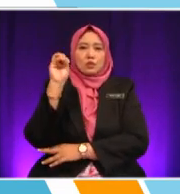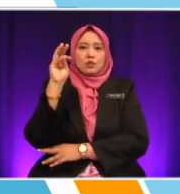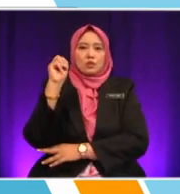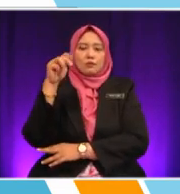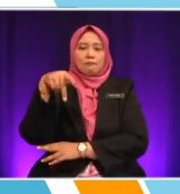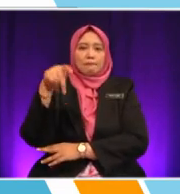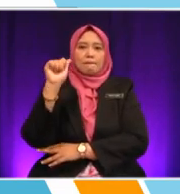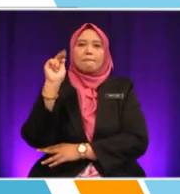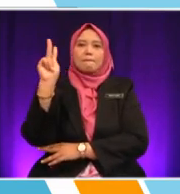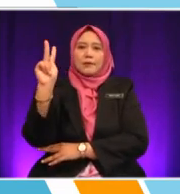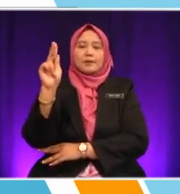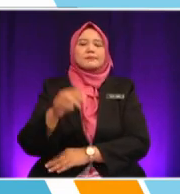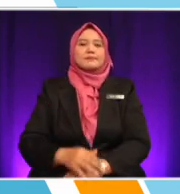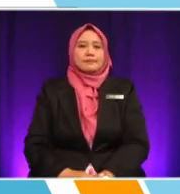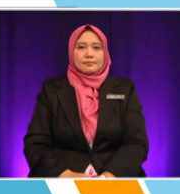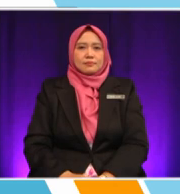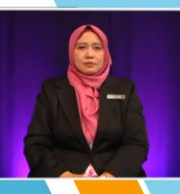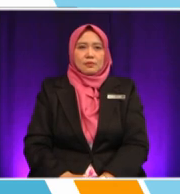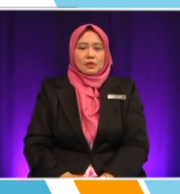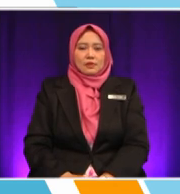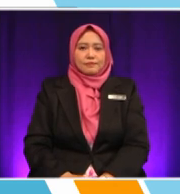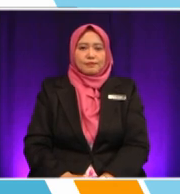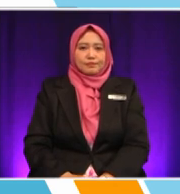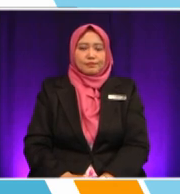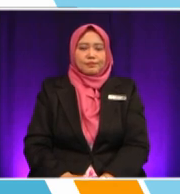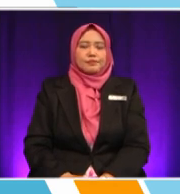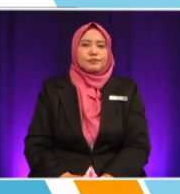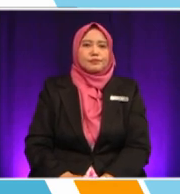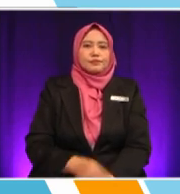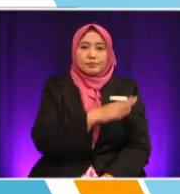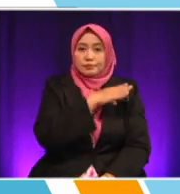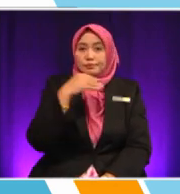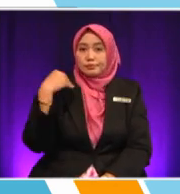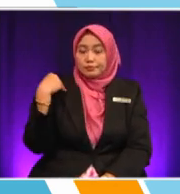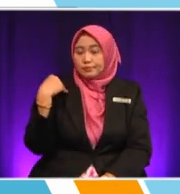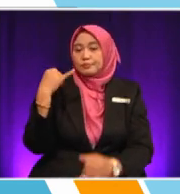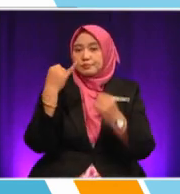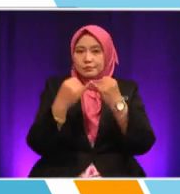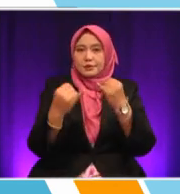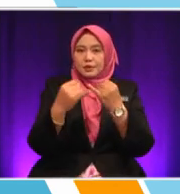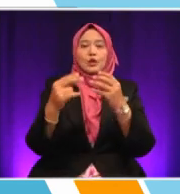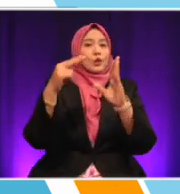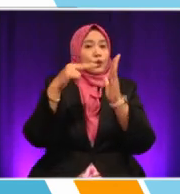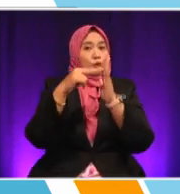rumpang dan tak penting lagi ialah undang-undang saya benere